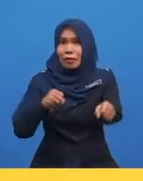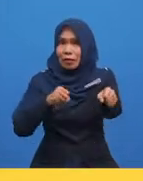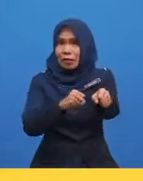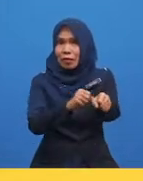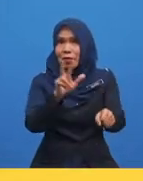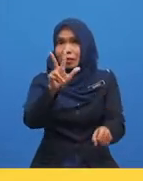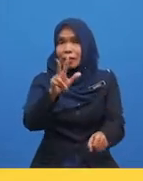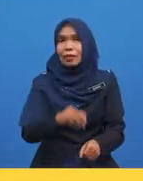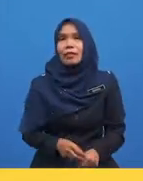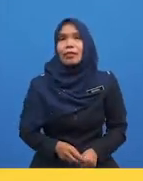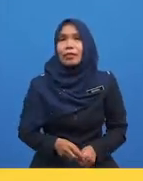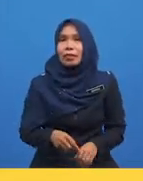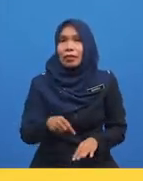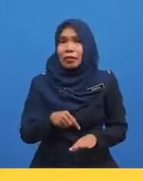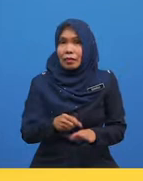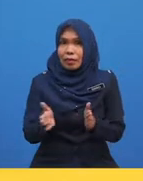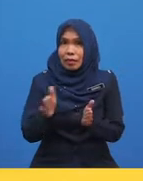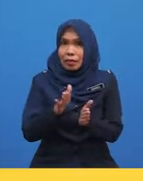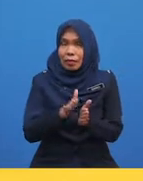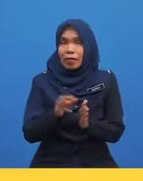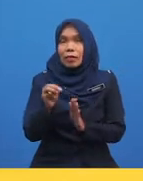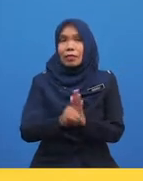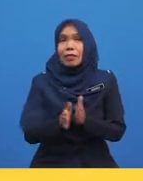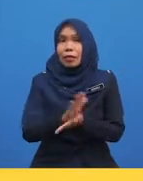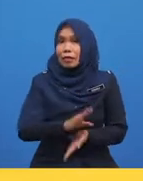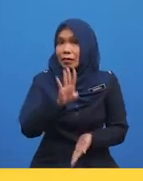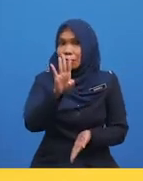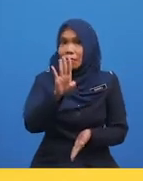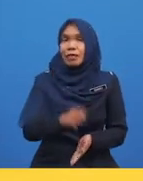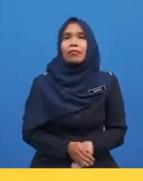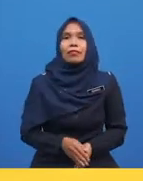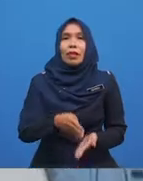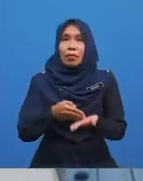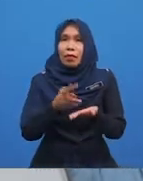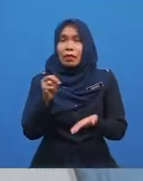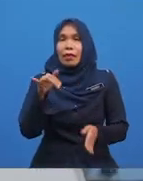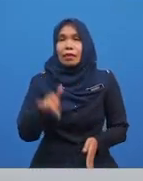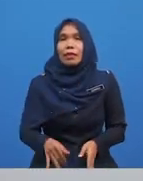untuk menjadikannya 4 bahagian yang sama besar?